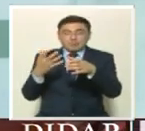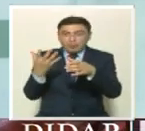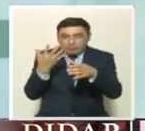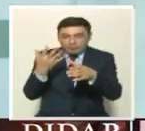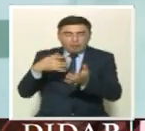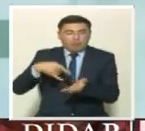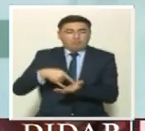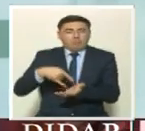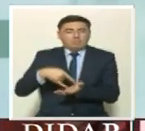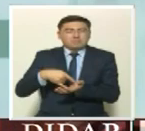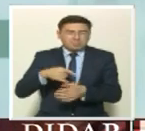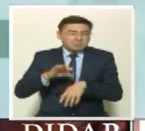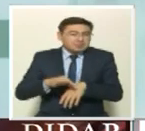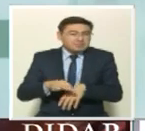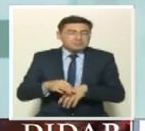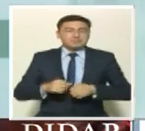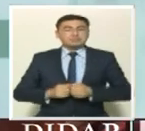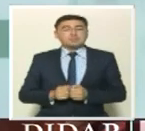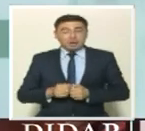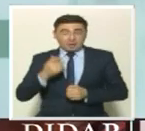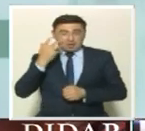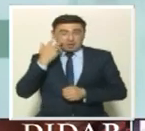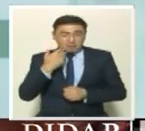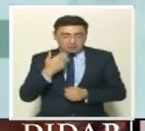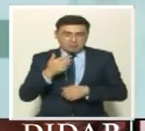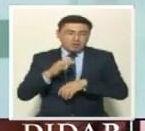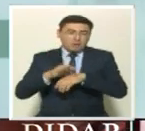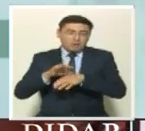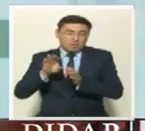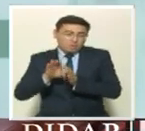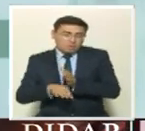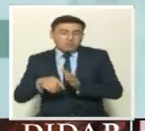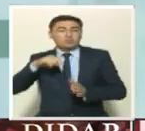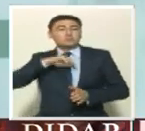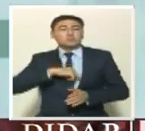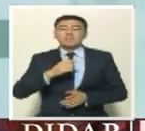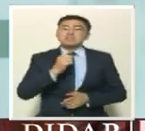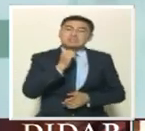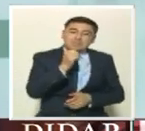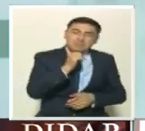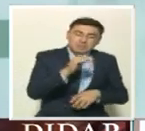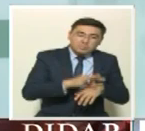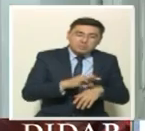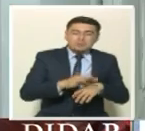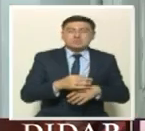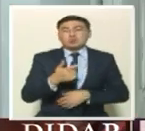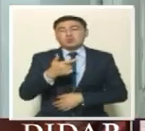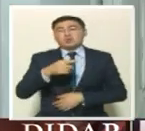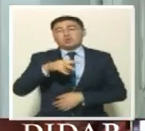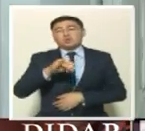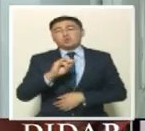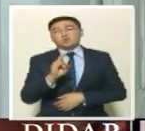Жалпы семіздіктің бірнеше түрі бар. Ол асқынған кезде қандағы холестерин, глюкоза, инсулин мөлшері көбейеді.